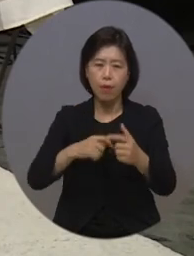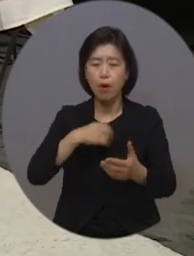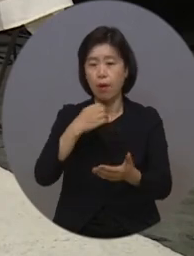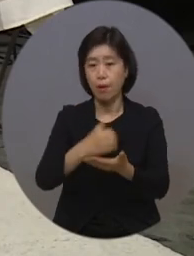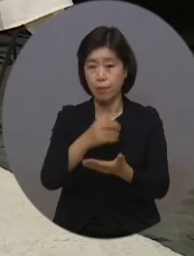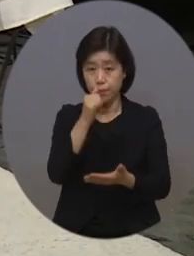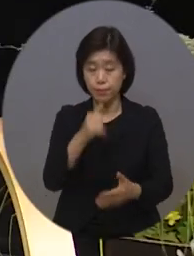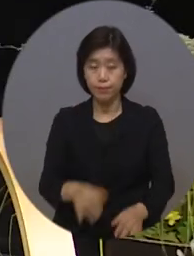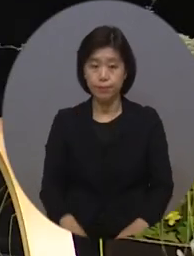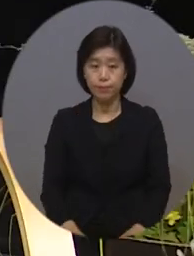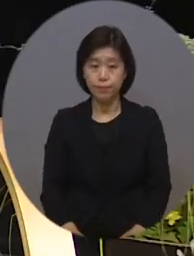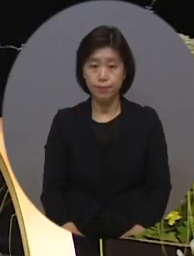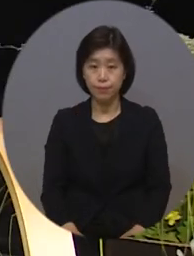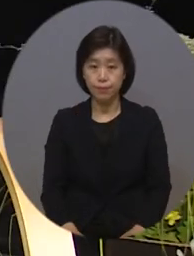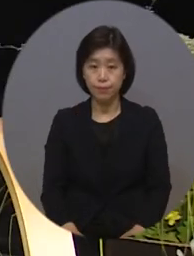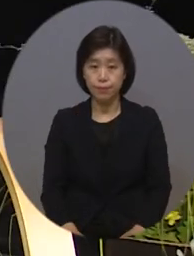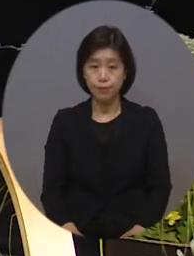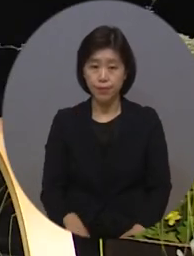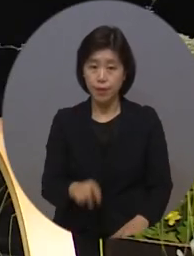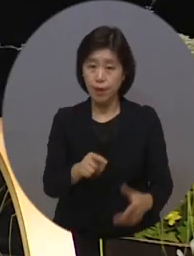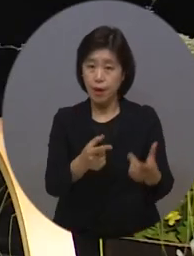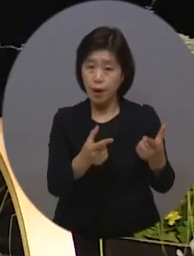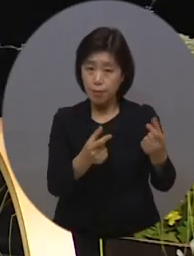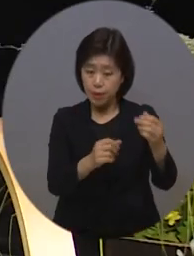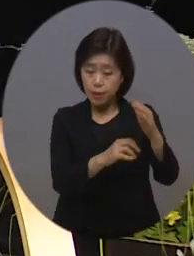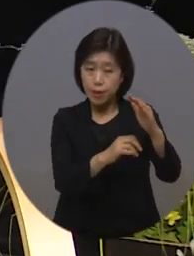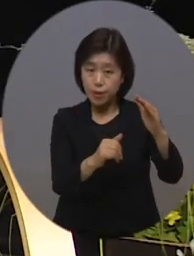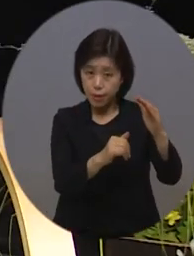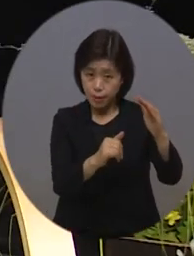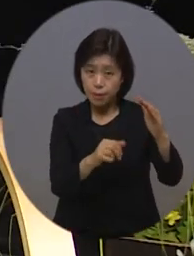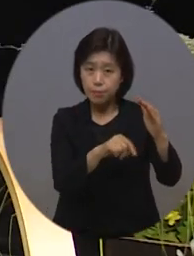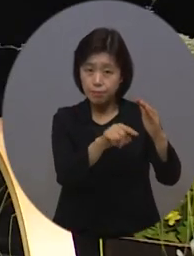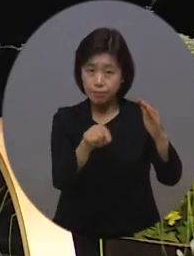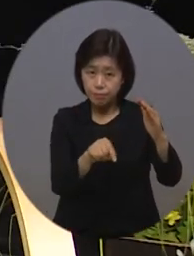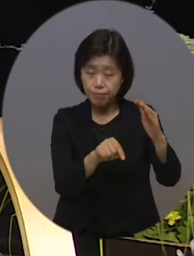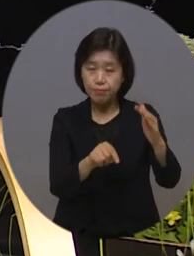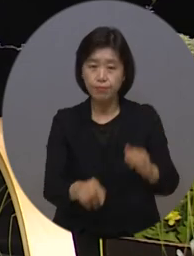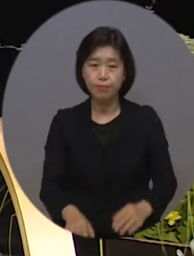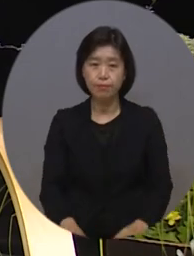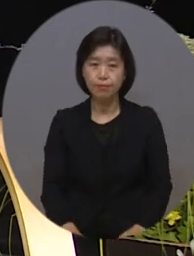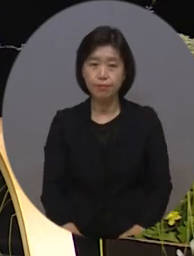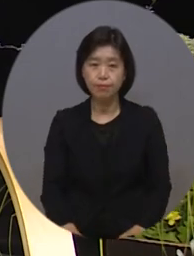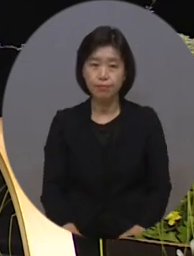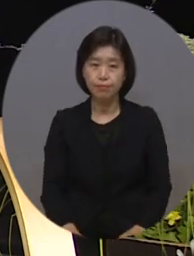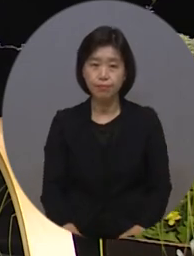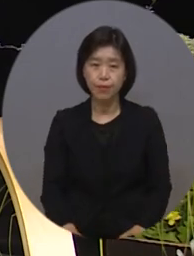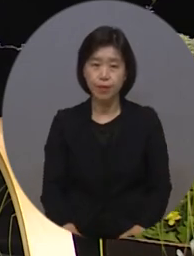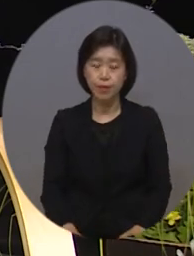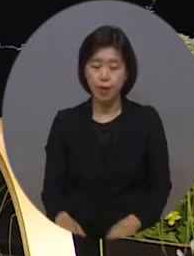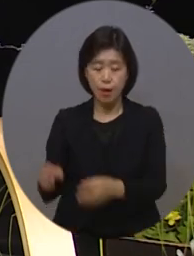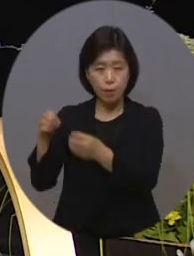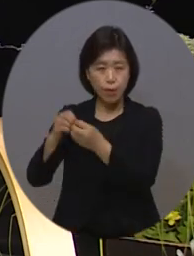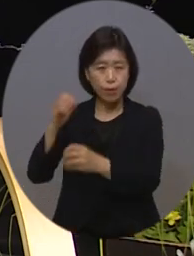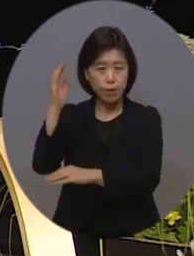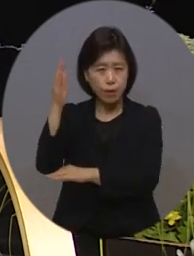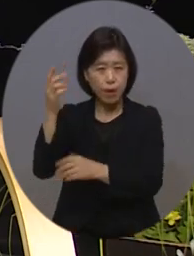가정이라면 단군 신화처럼 결국 옥녀 같은 한 사람 태어나지 않을까요?